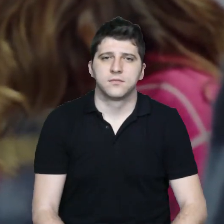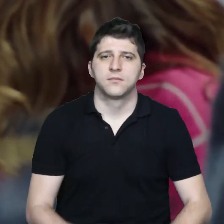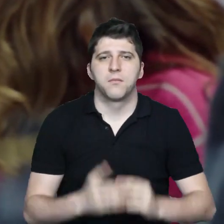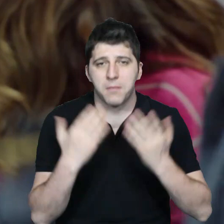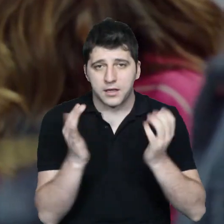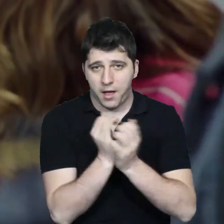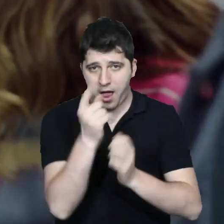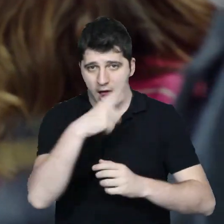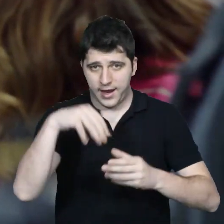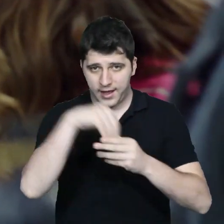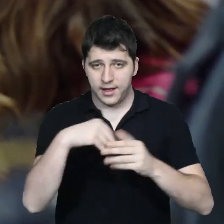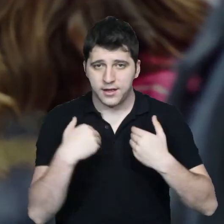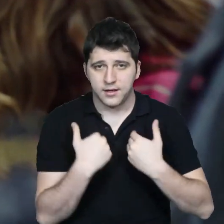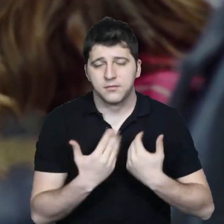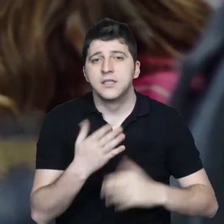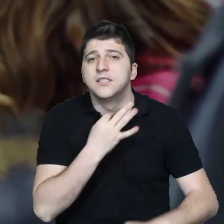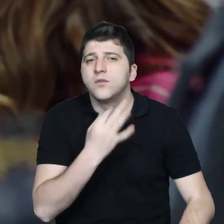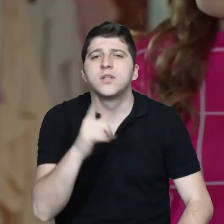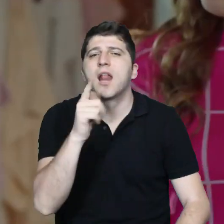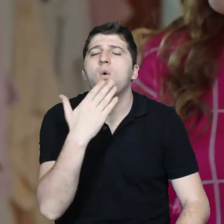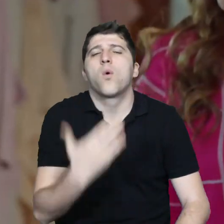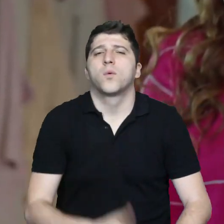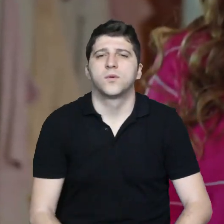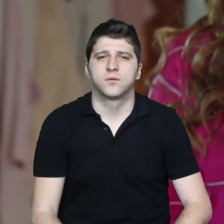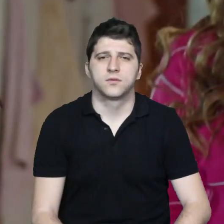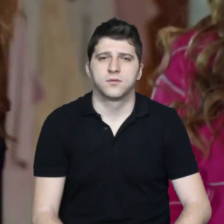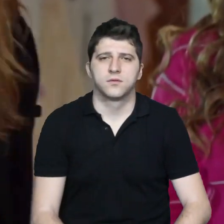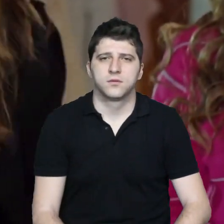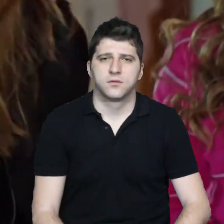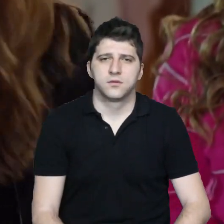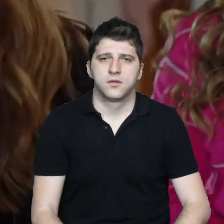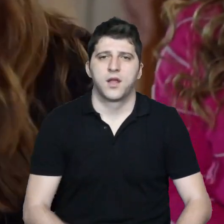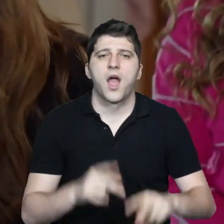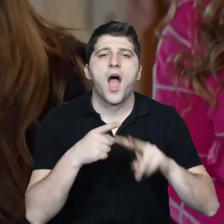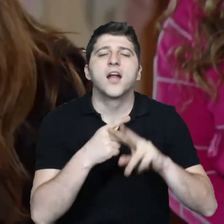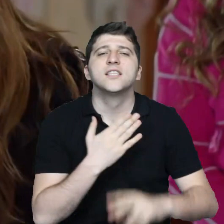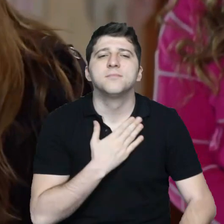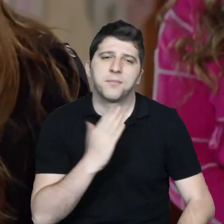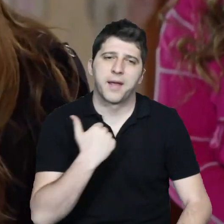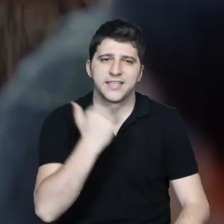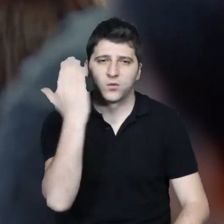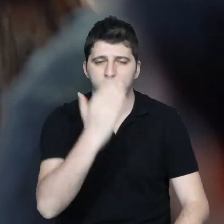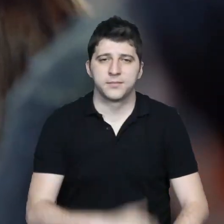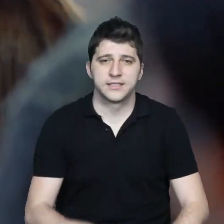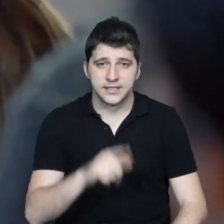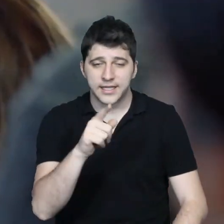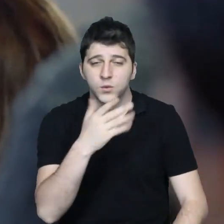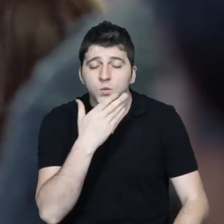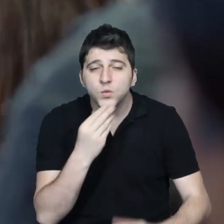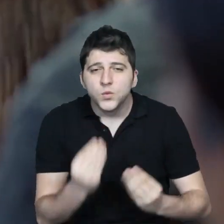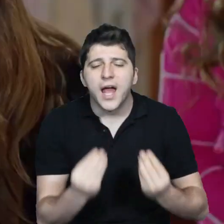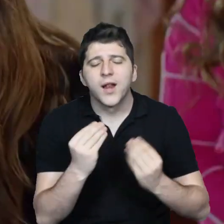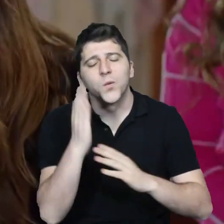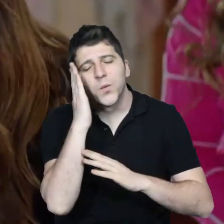Madem aileden biriyim o zaman teşekküre gerek yok değil mi? Arda'cığım hadi ben gidiyorum. Sen de güzelce bir